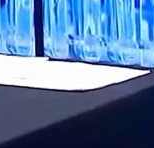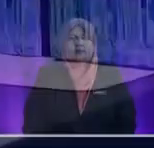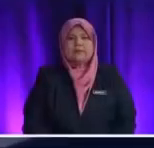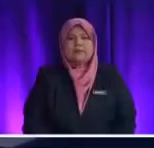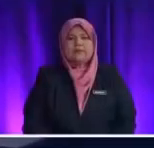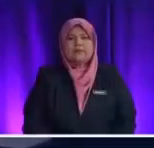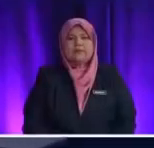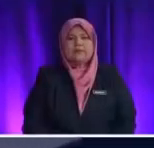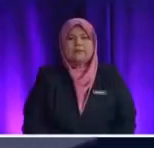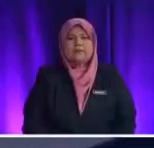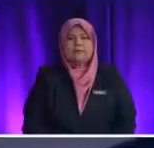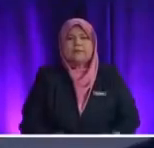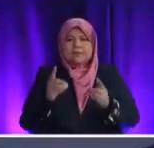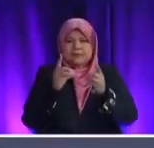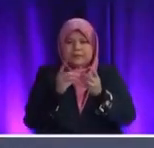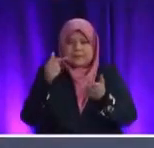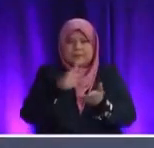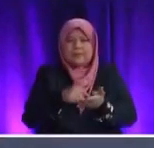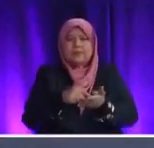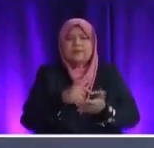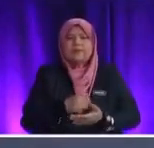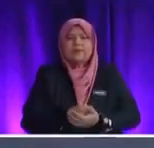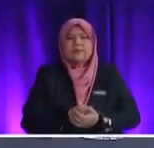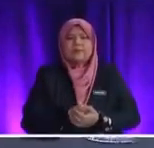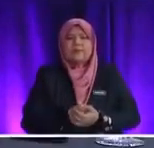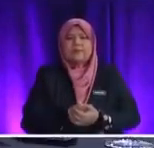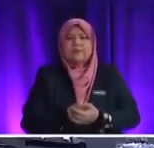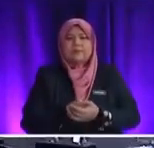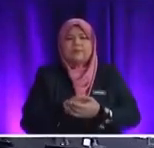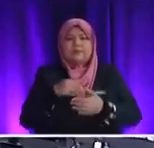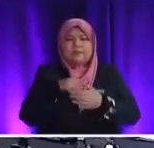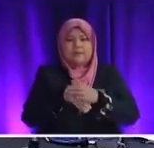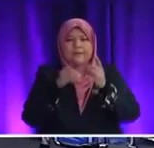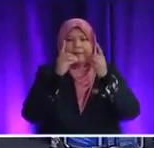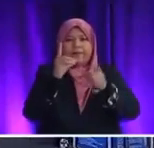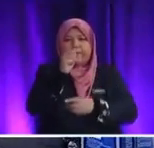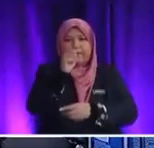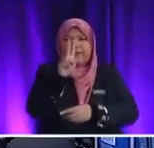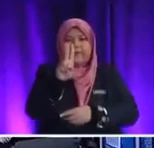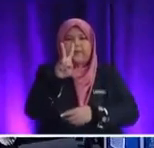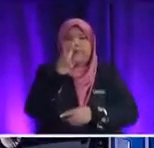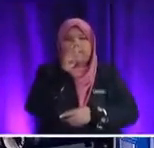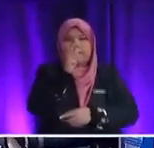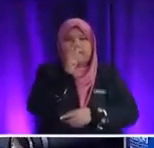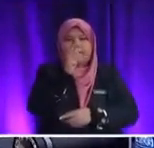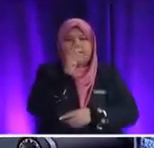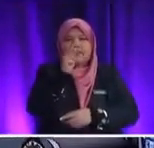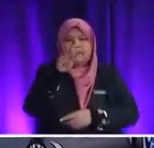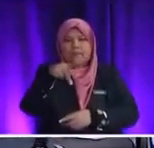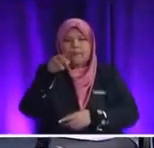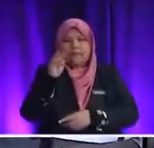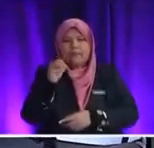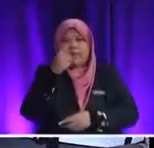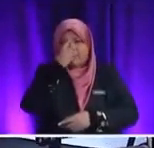Hai kembali menonton slot Menengah Atas di titik-titik e-pmb = saya sentimen dan juga cego yace bagi